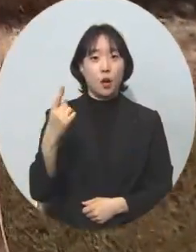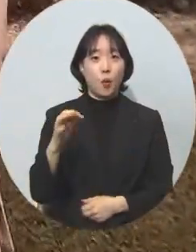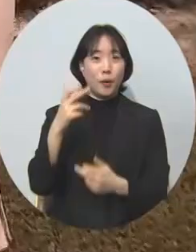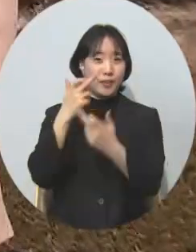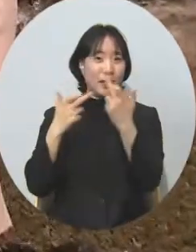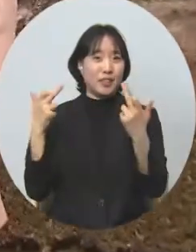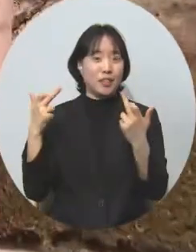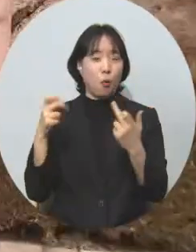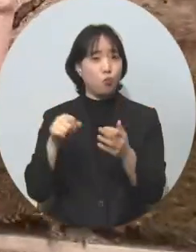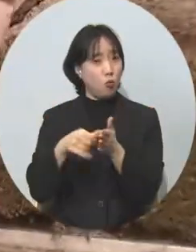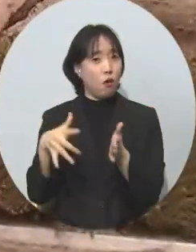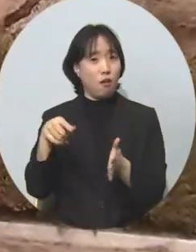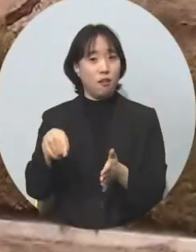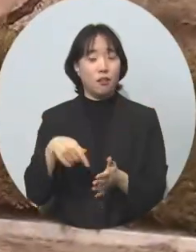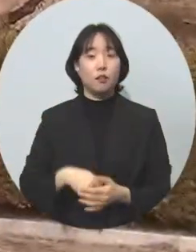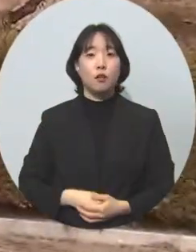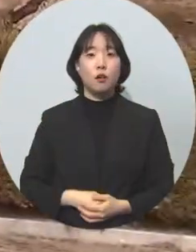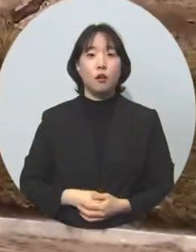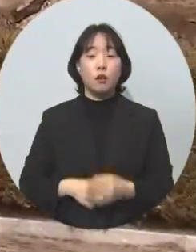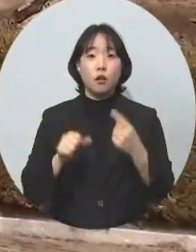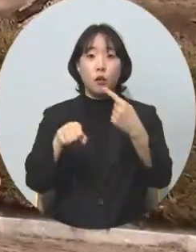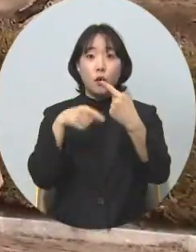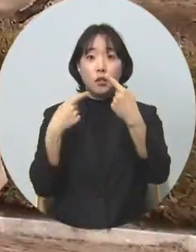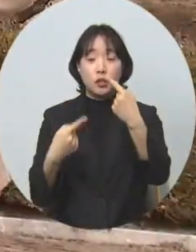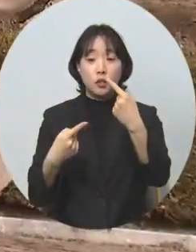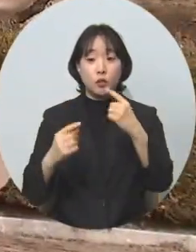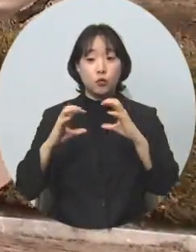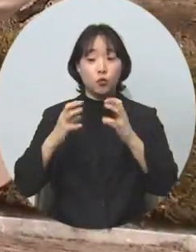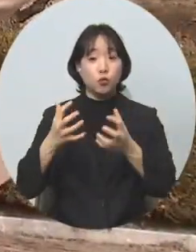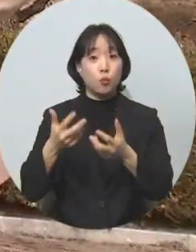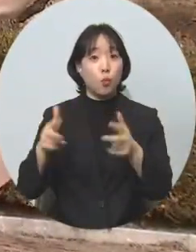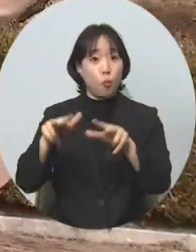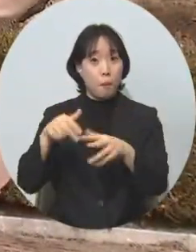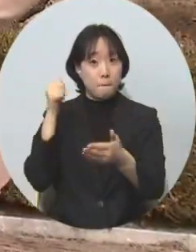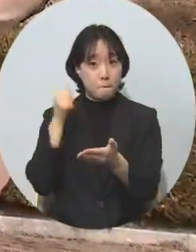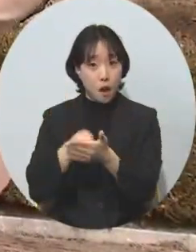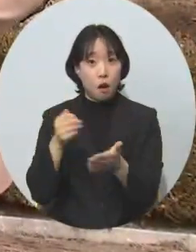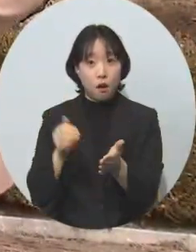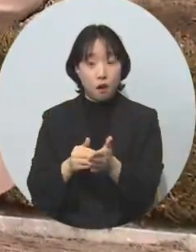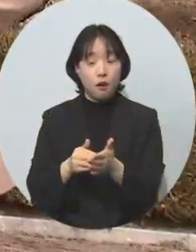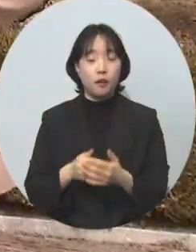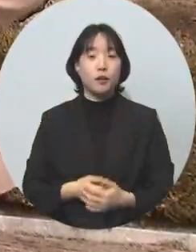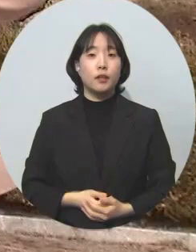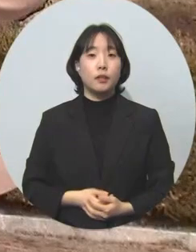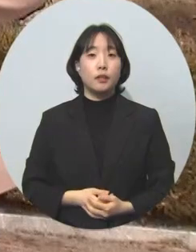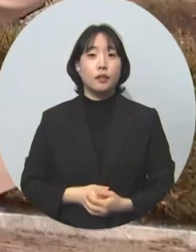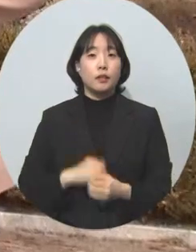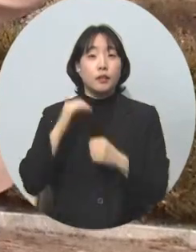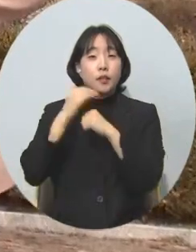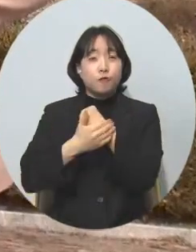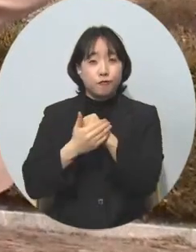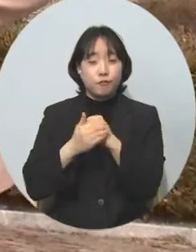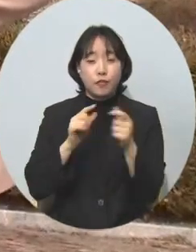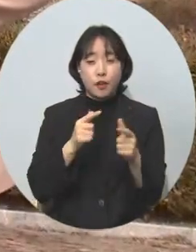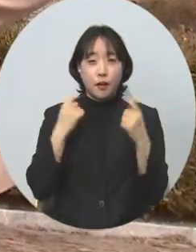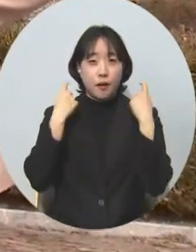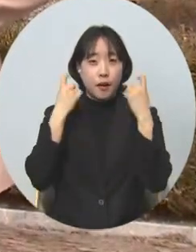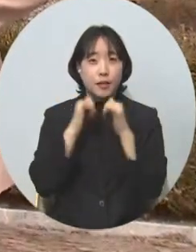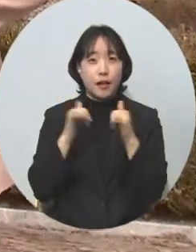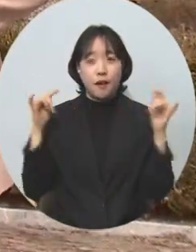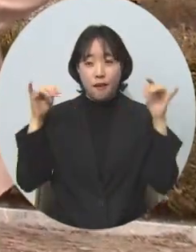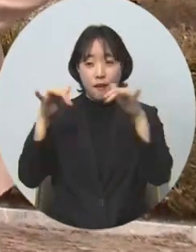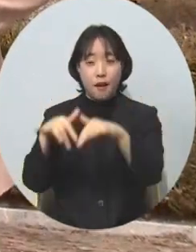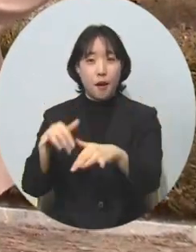있니다 올해 1월 1일 국립공원으로 지정됐는데 정부는 대구 경북 지역 관광 계획을 늘리고 경제